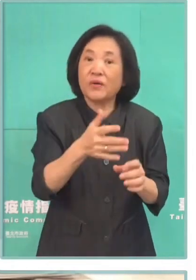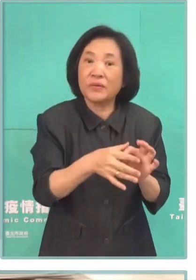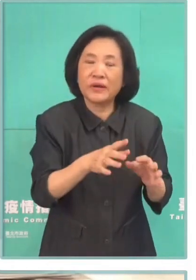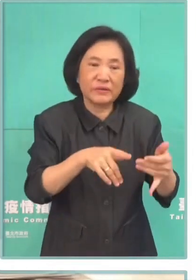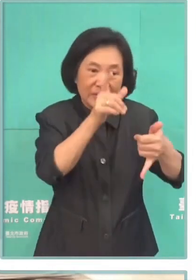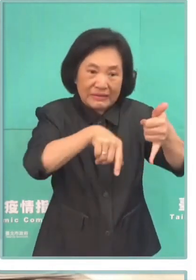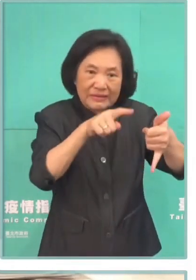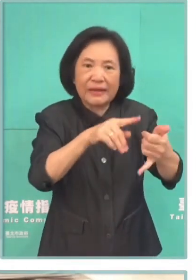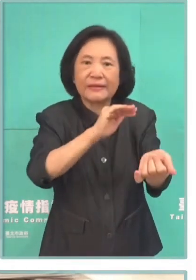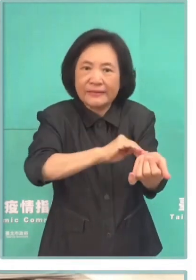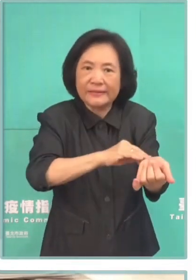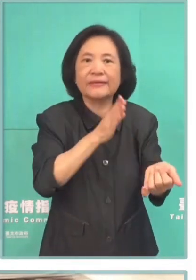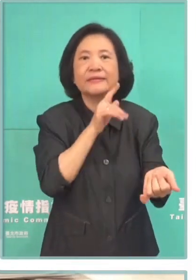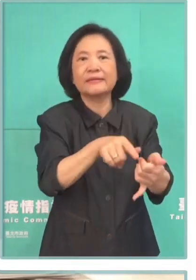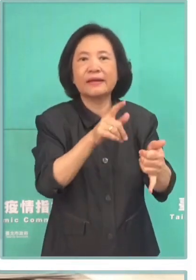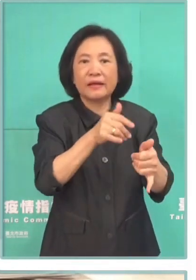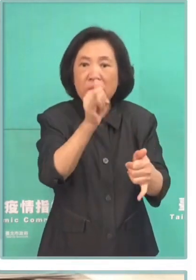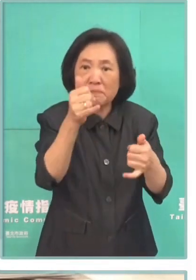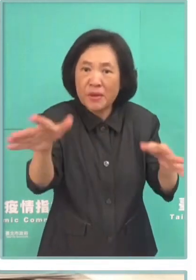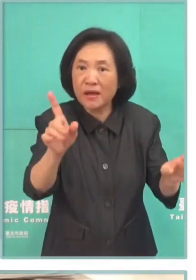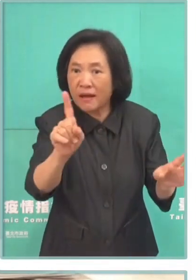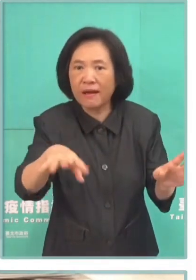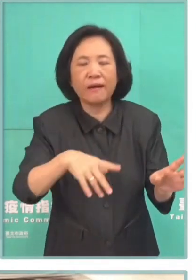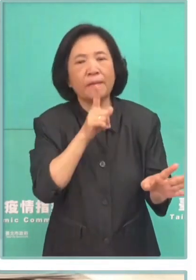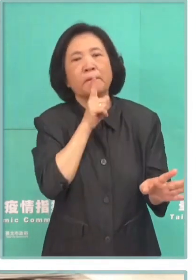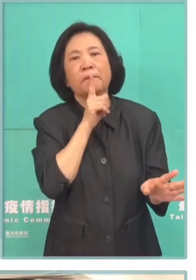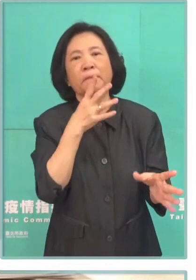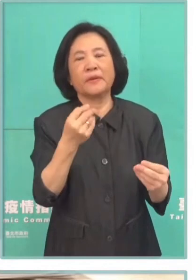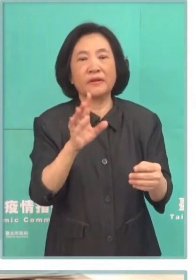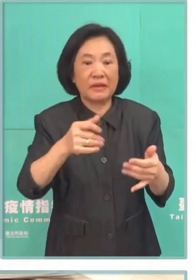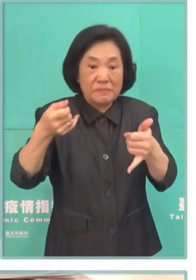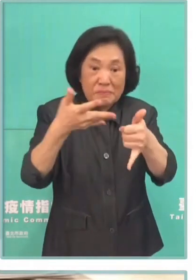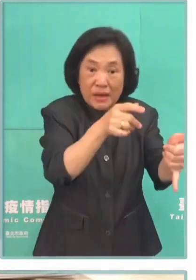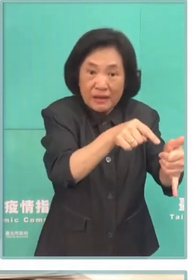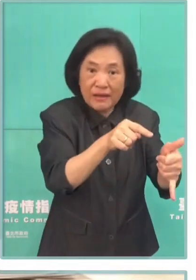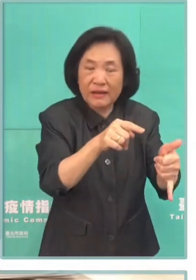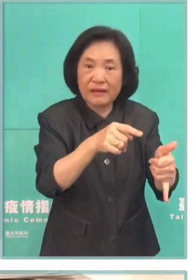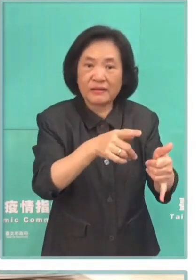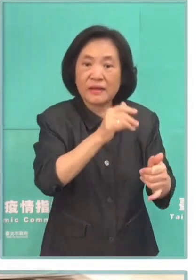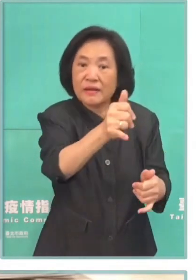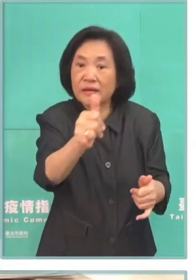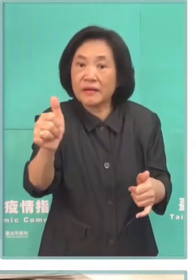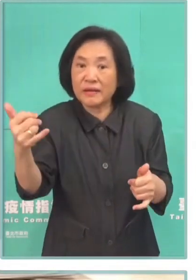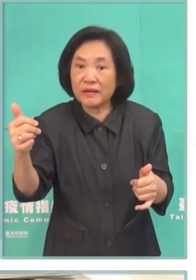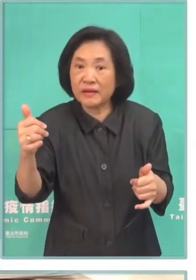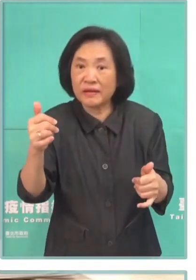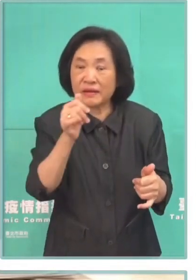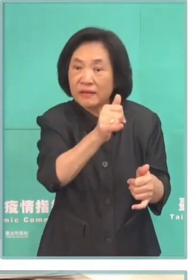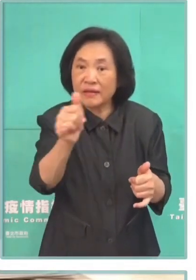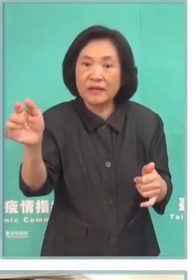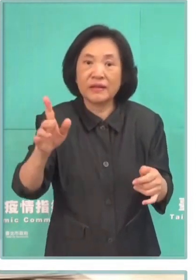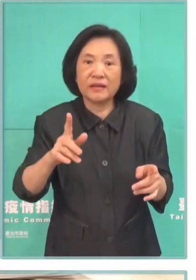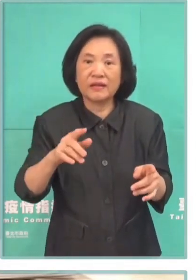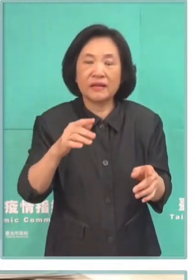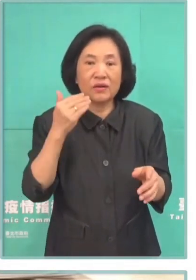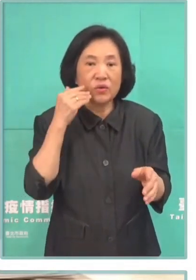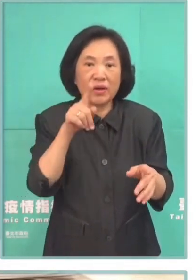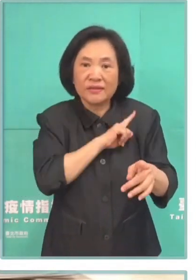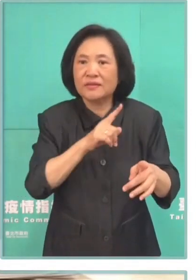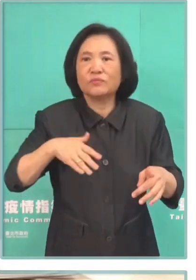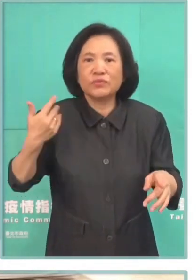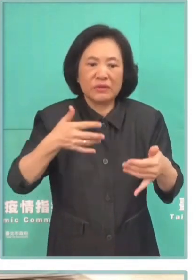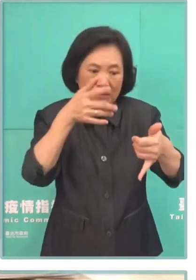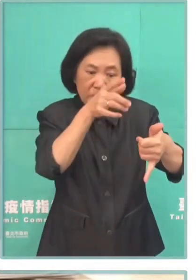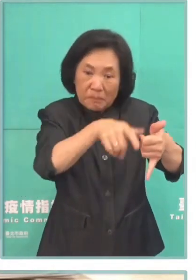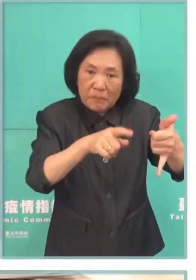隐匿了他的身份跟他的足迹，但是他染疫，他去的任何场所的地方，他其实当时并不知道他自